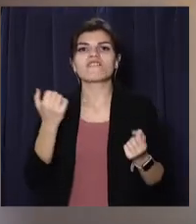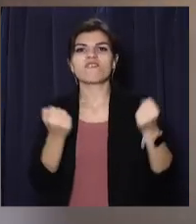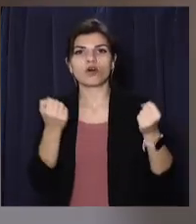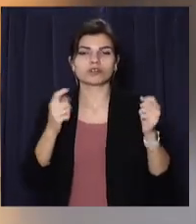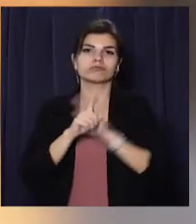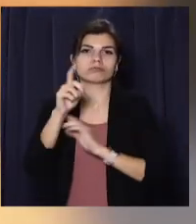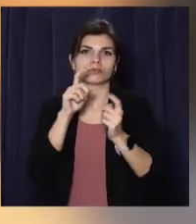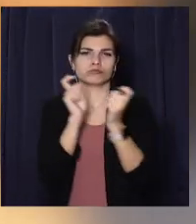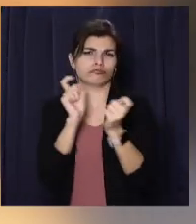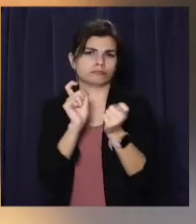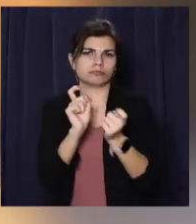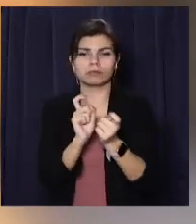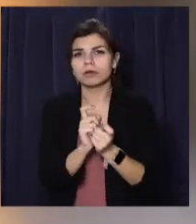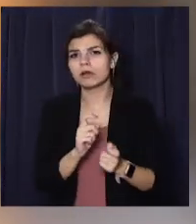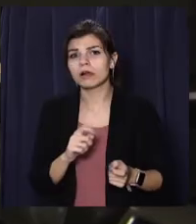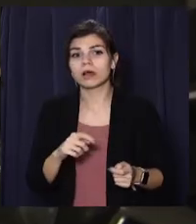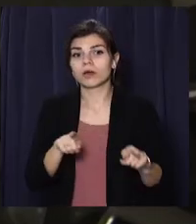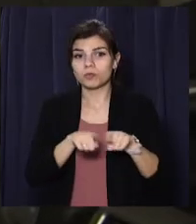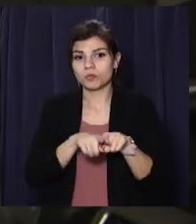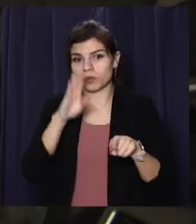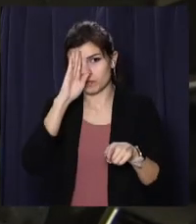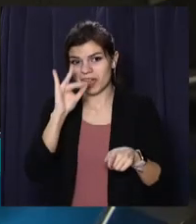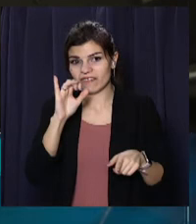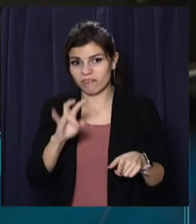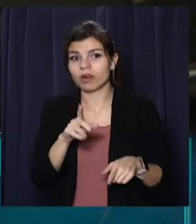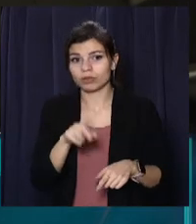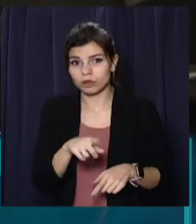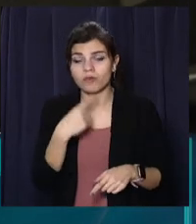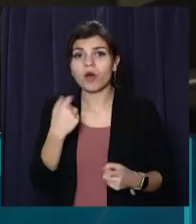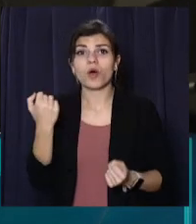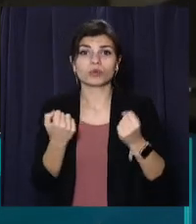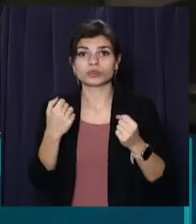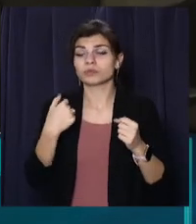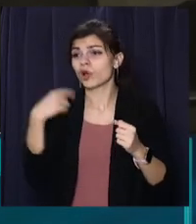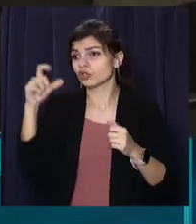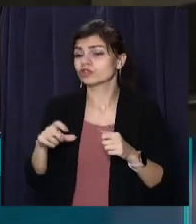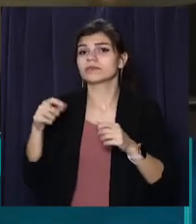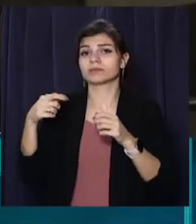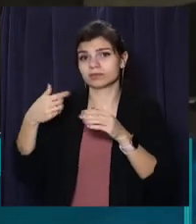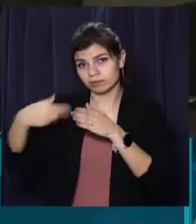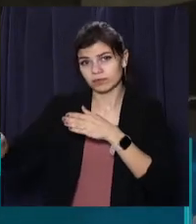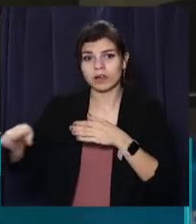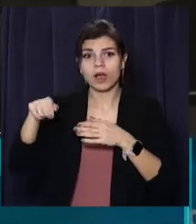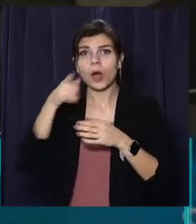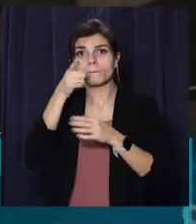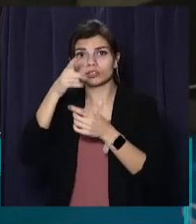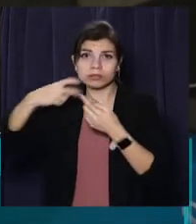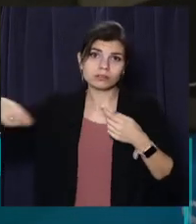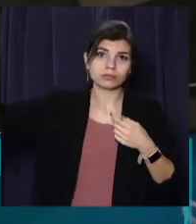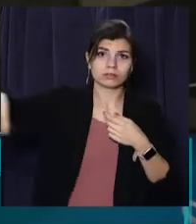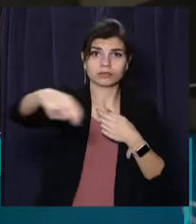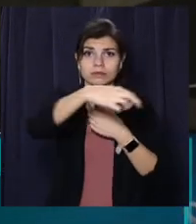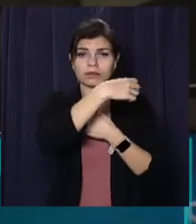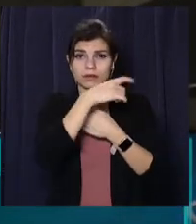водієві. Конфліктував із пасажирами і водій Іван. Ми його з пасажирами висадили, все. Він оббіжав машину, ударив у